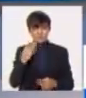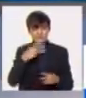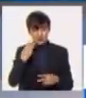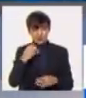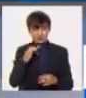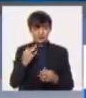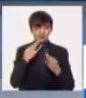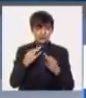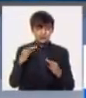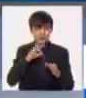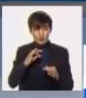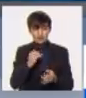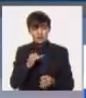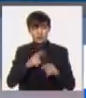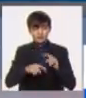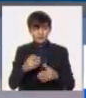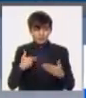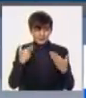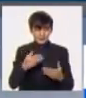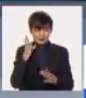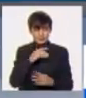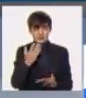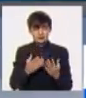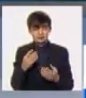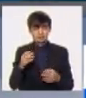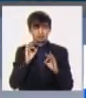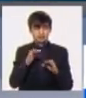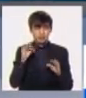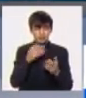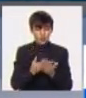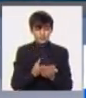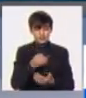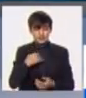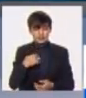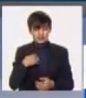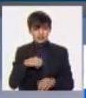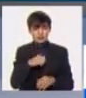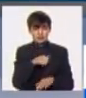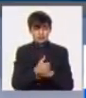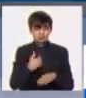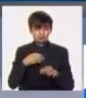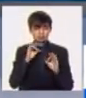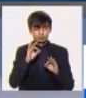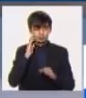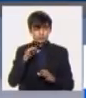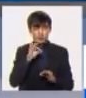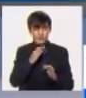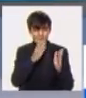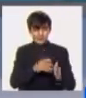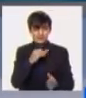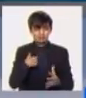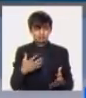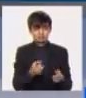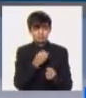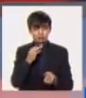передать привет родным, поделиться сокровенным. Мы с большим удовольствием расскажем о вас, покажем и поддержим. И еще